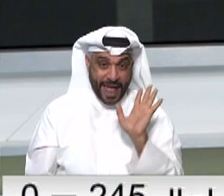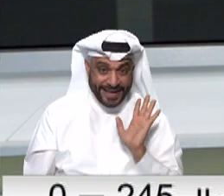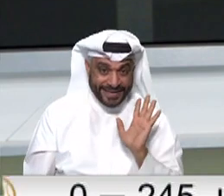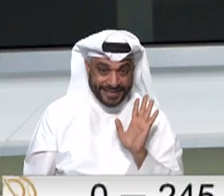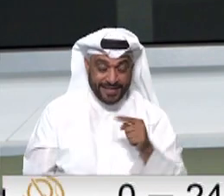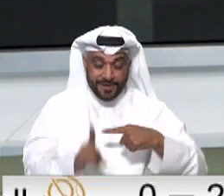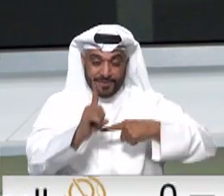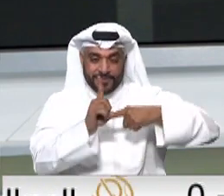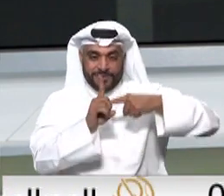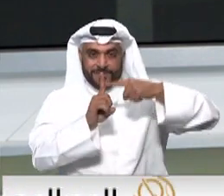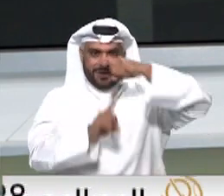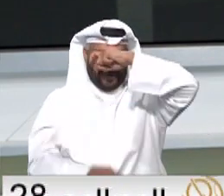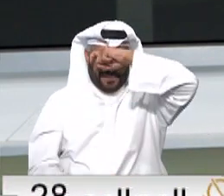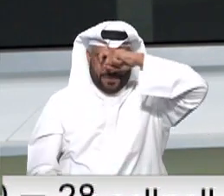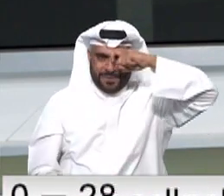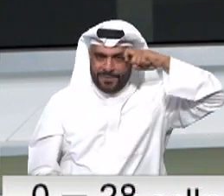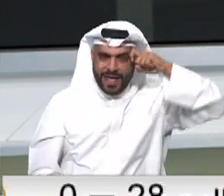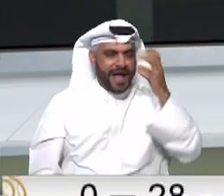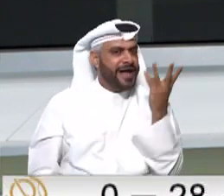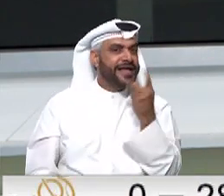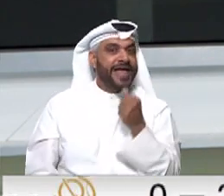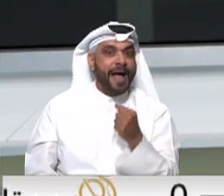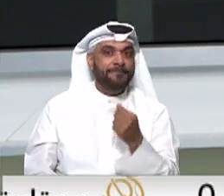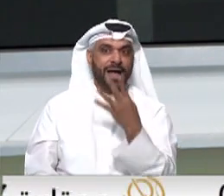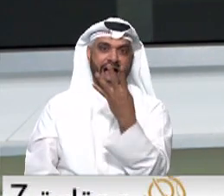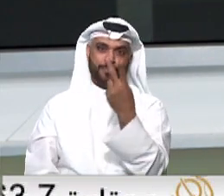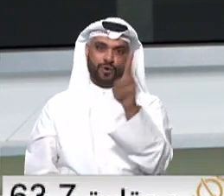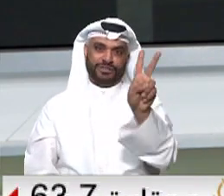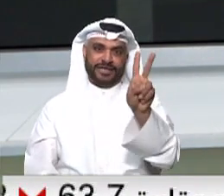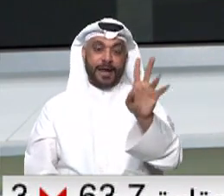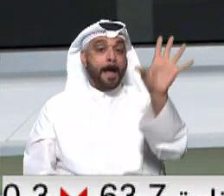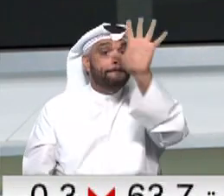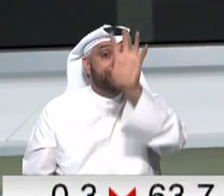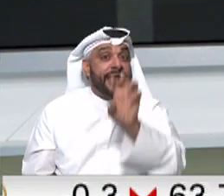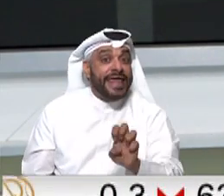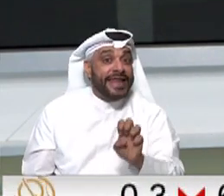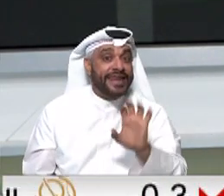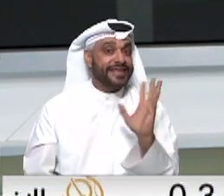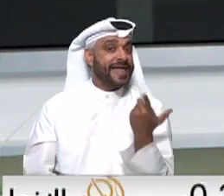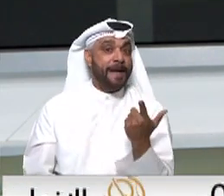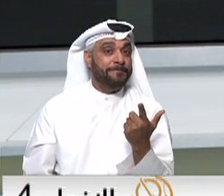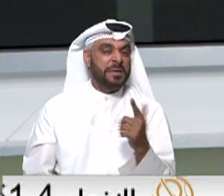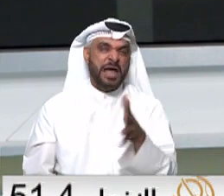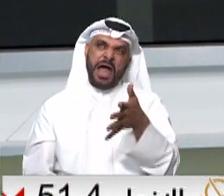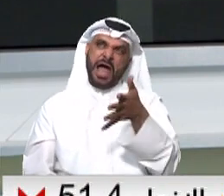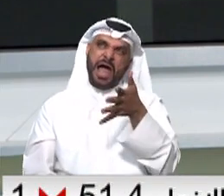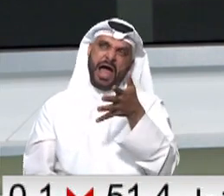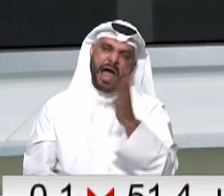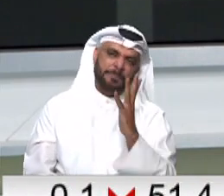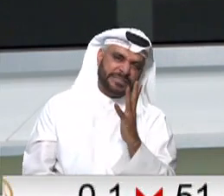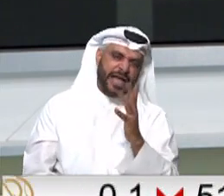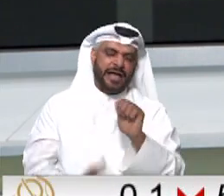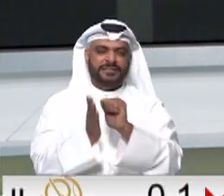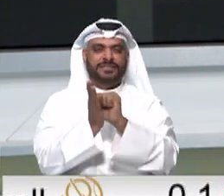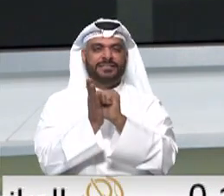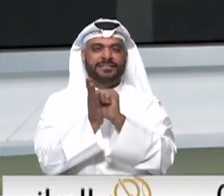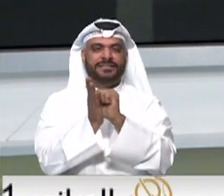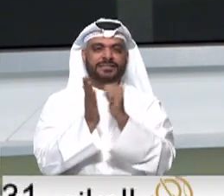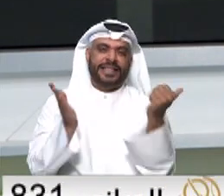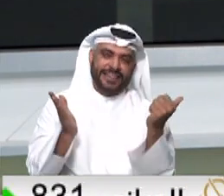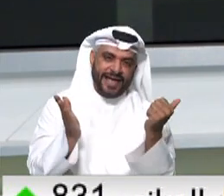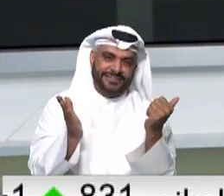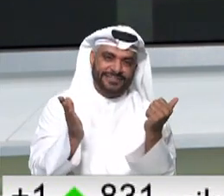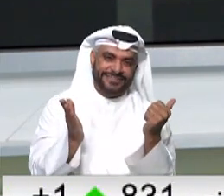المتوقعه قد تصل الى 24 درجه مئويه بالنسبه للصغر ما بين 13 الى 15 درجه مئويه اعزائي المشاهدين